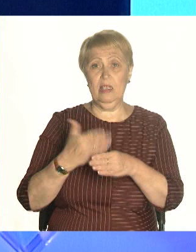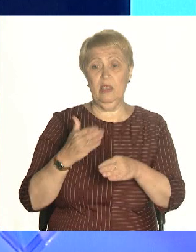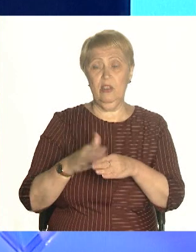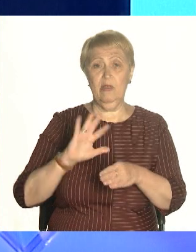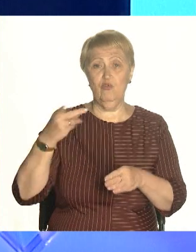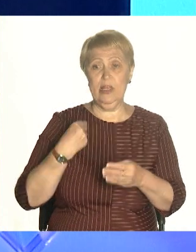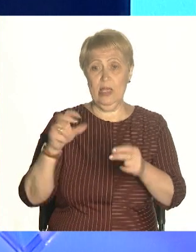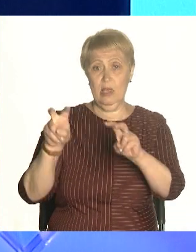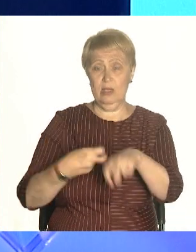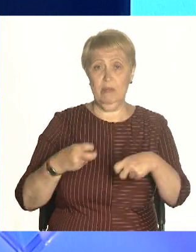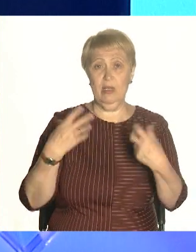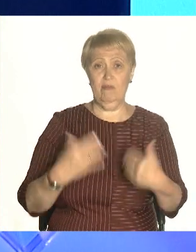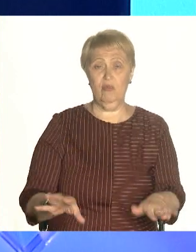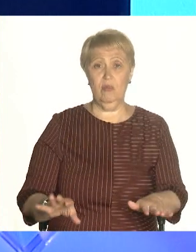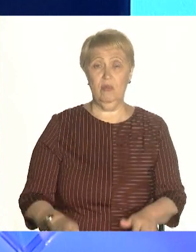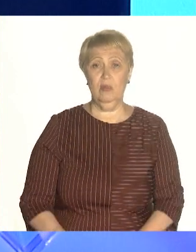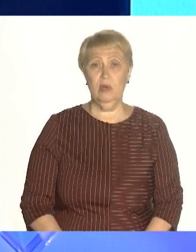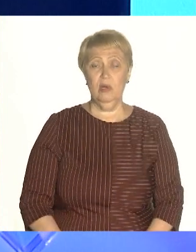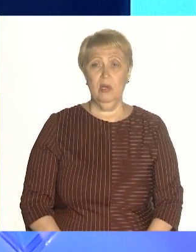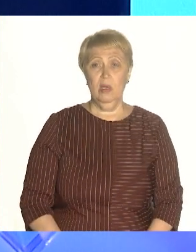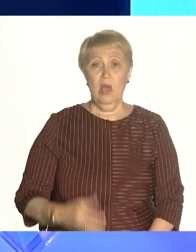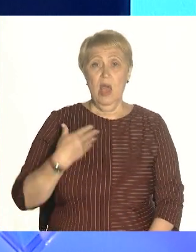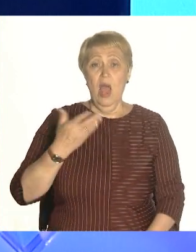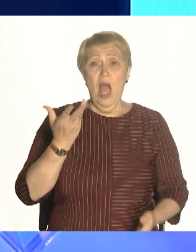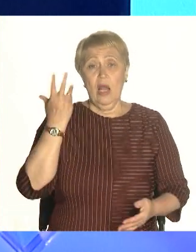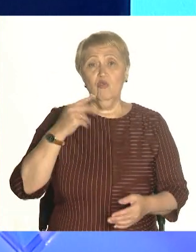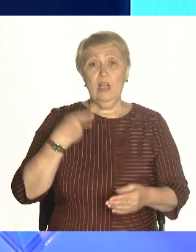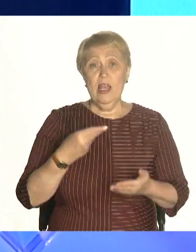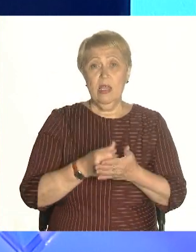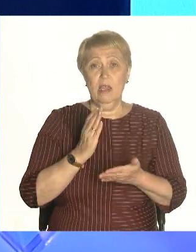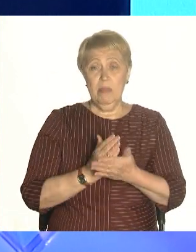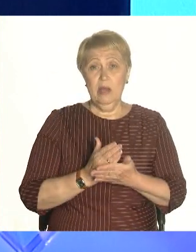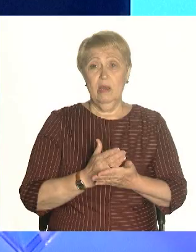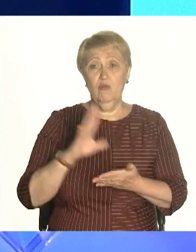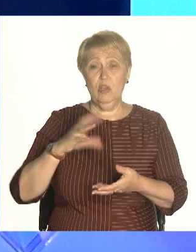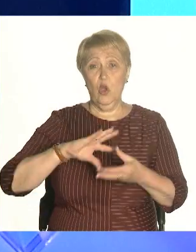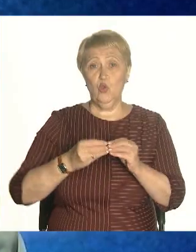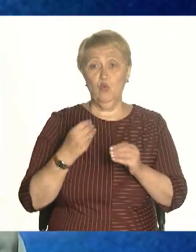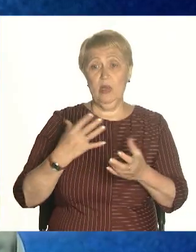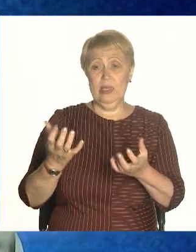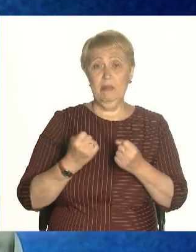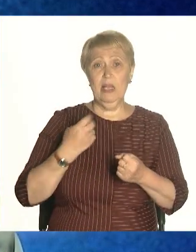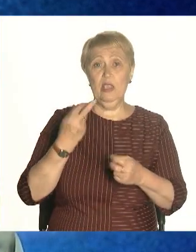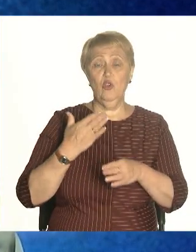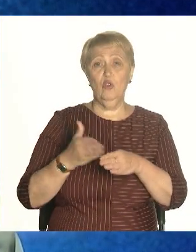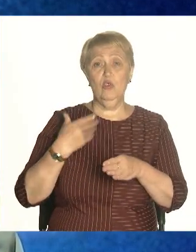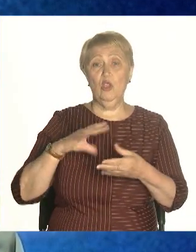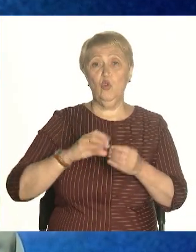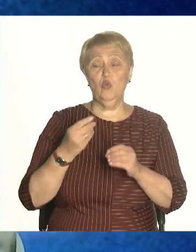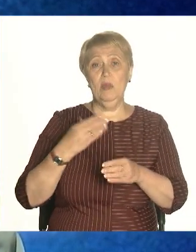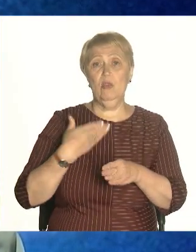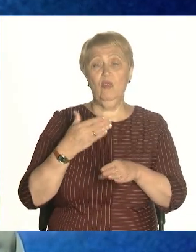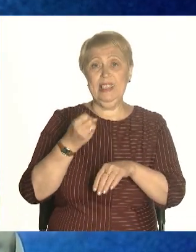средства и те, которые были на счетах у гражданина, и плюс еще сумму кредита. Ведутся? Люди,